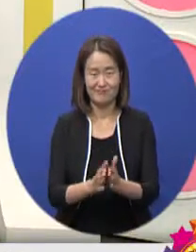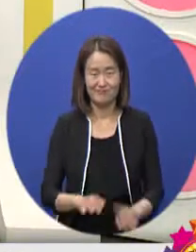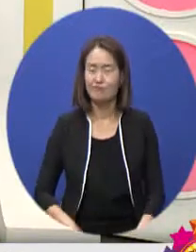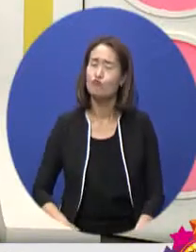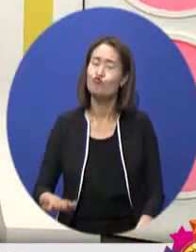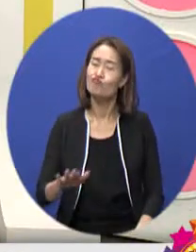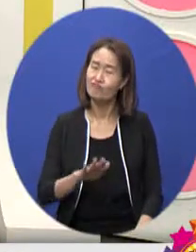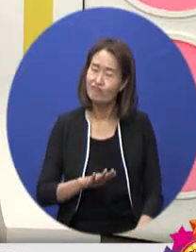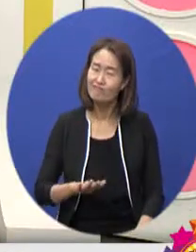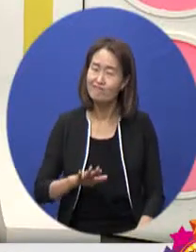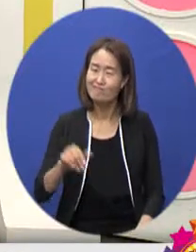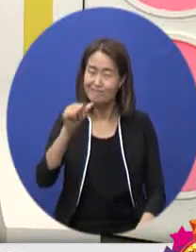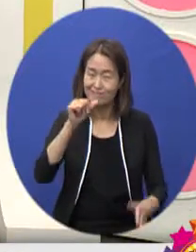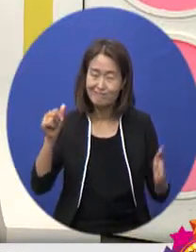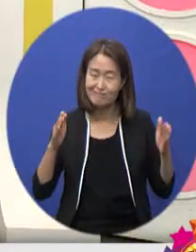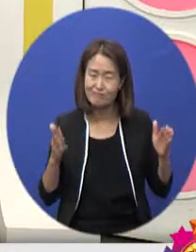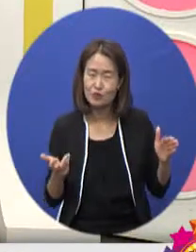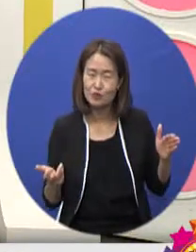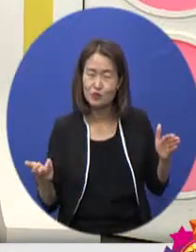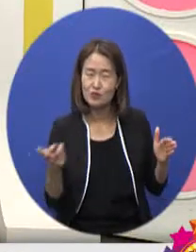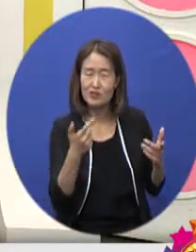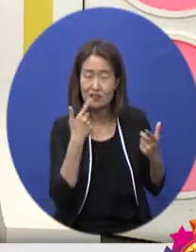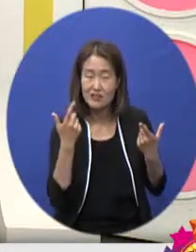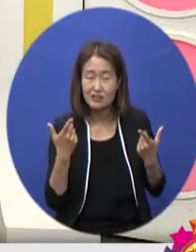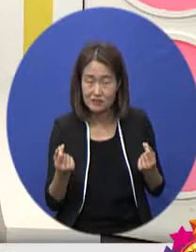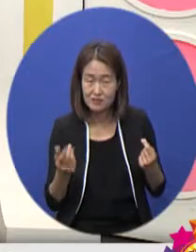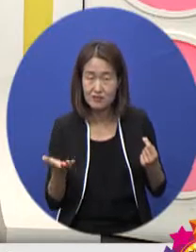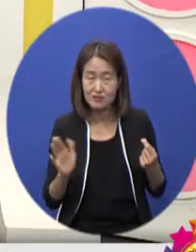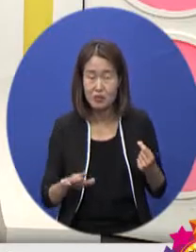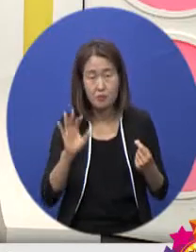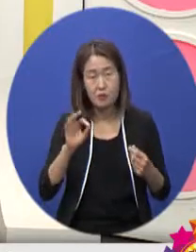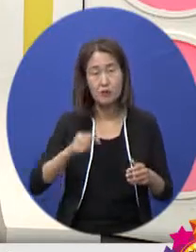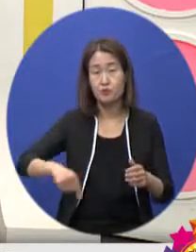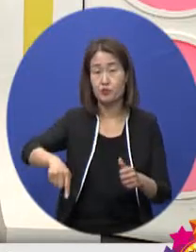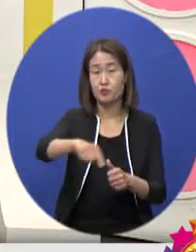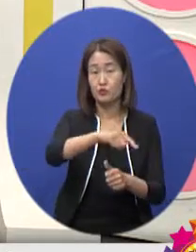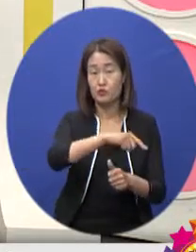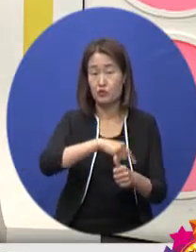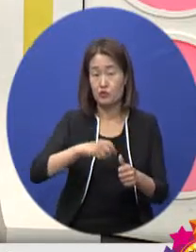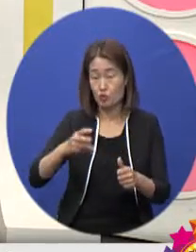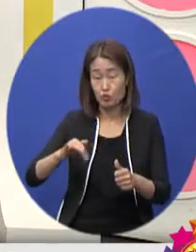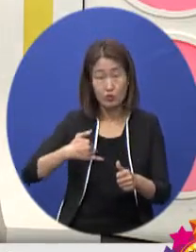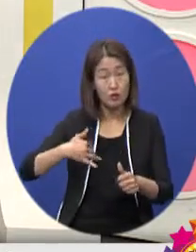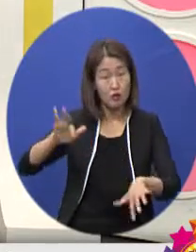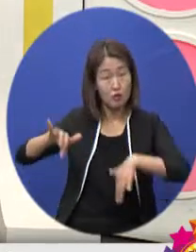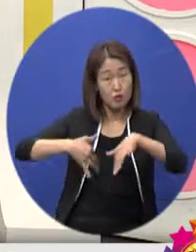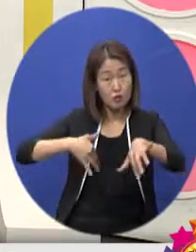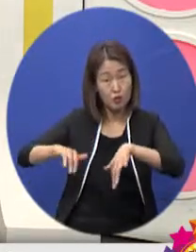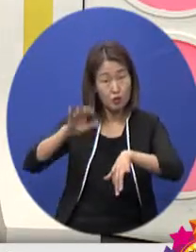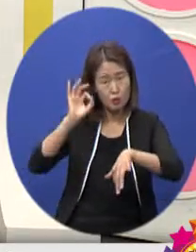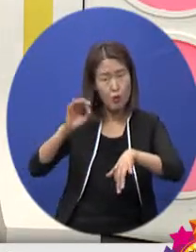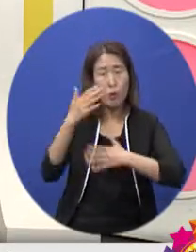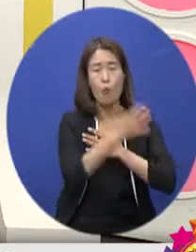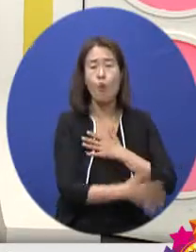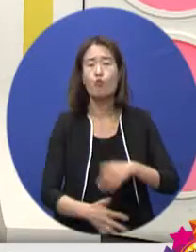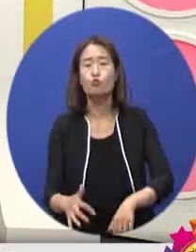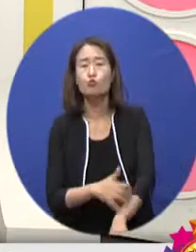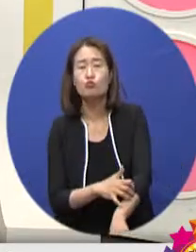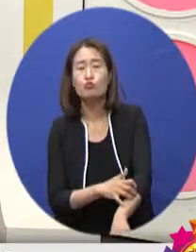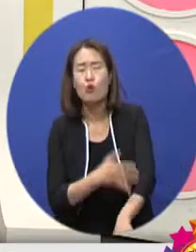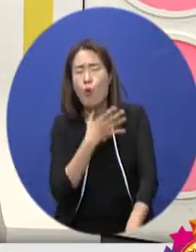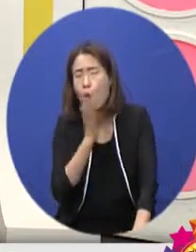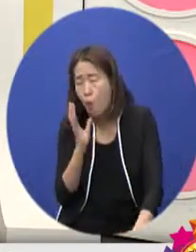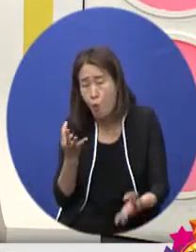우리네 인생 부처 같은 인생. 그나저나 이렇게 주위에다 이렇게 거리를 다니다 보면은 네네. 몸이 참 불편하신